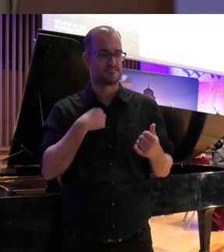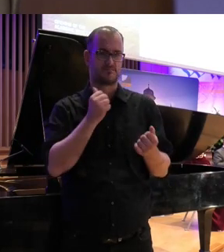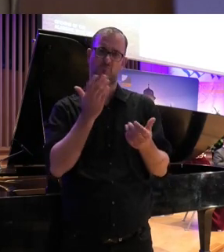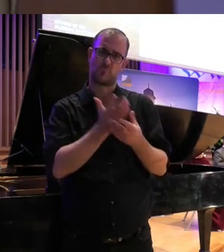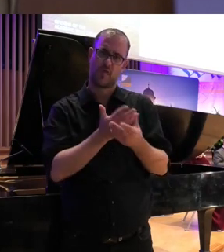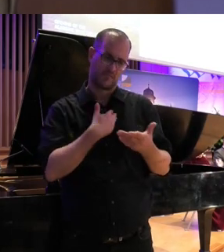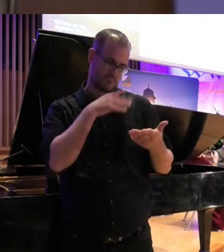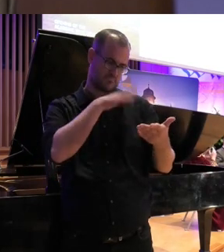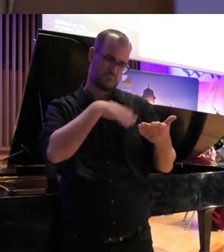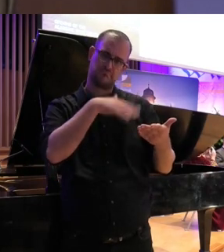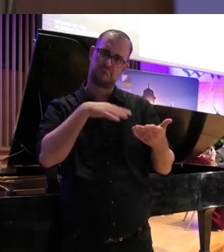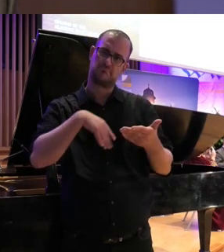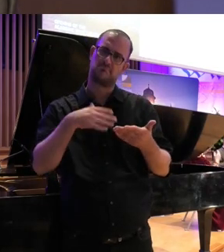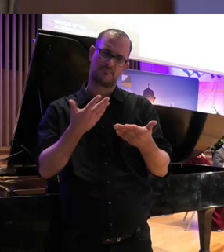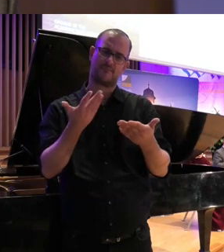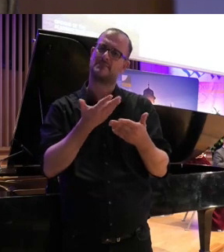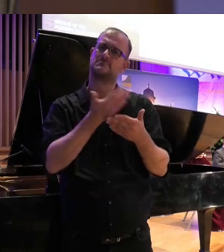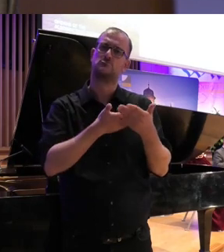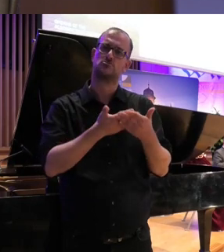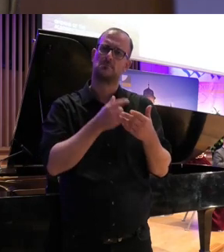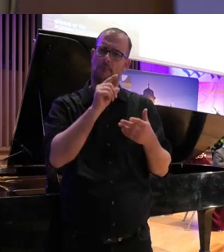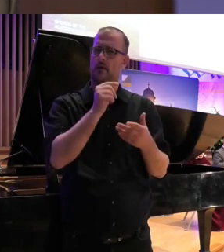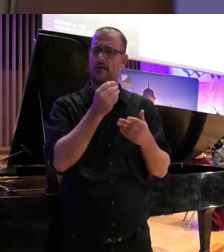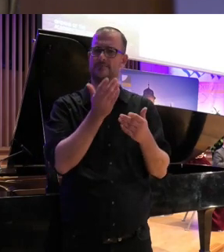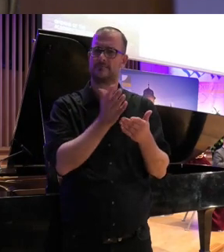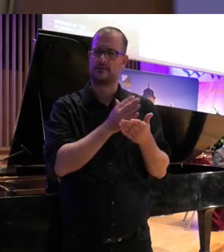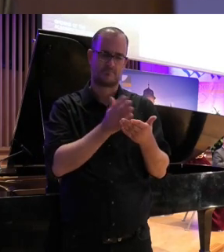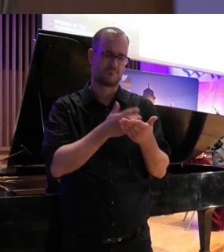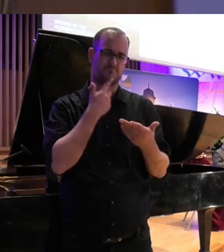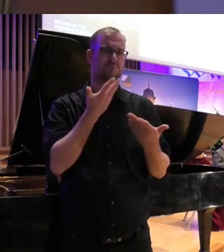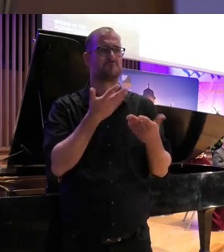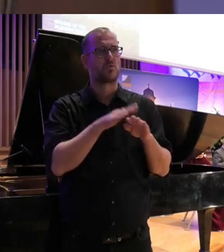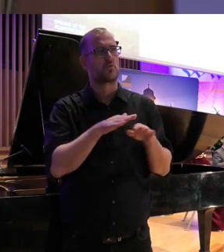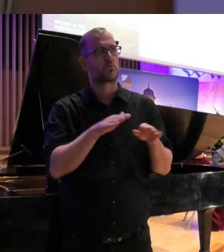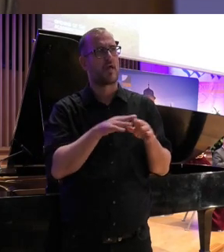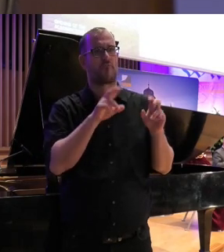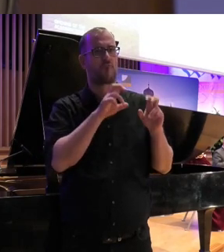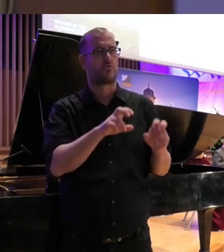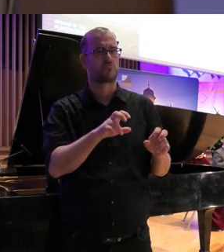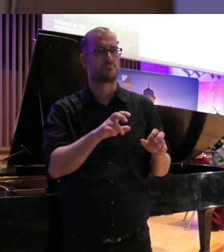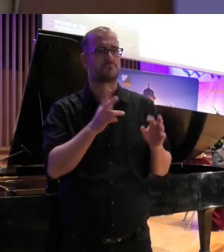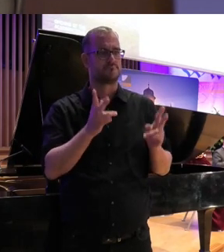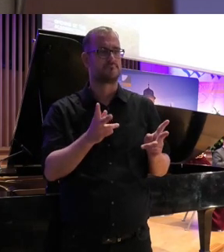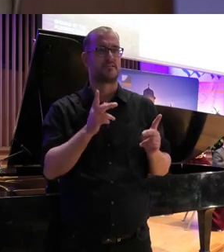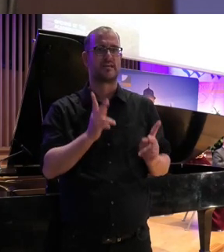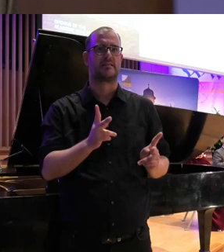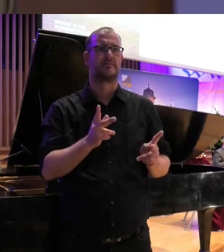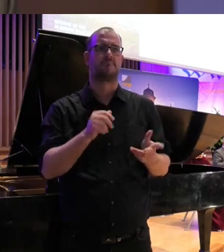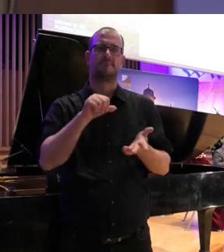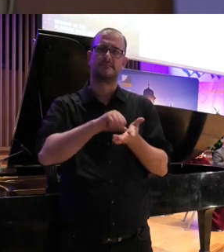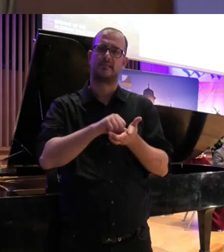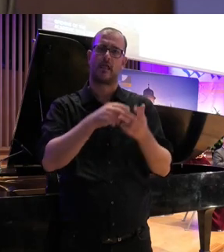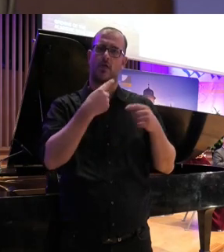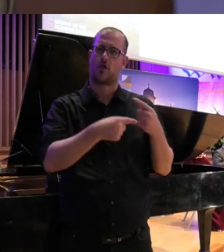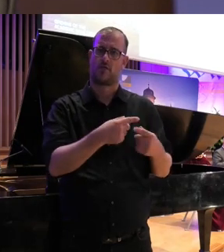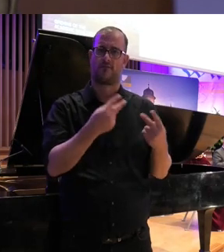ansehe, die geschrieben wurden, die wenigen Seiten, dann spielt die Grundlagenforschung als solche keine zentrale Rolle. Es